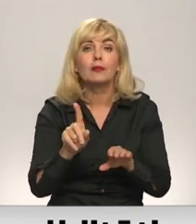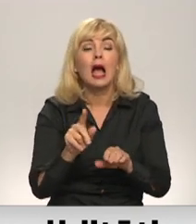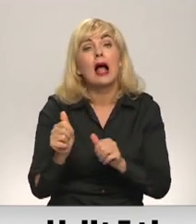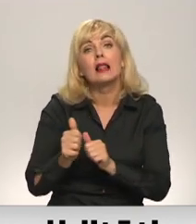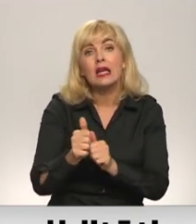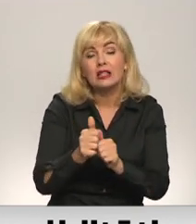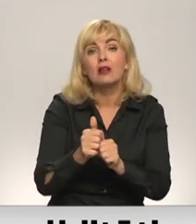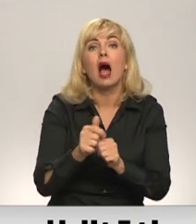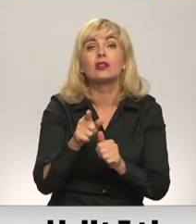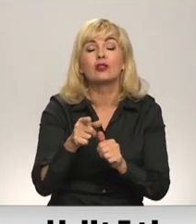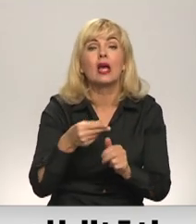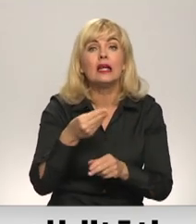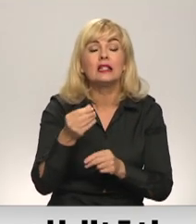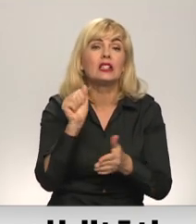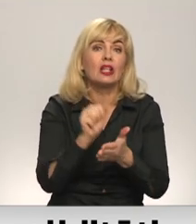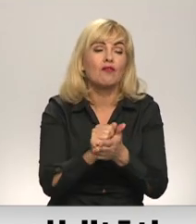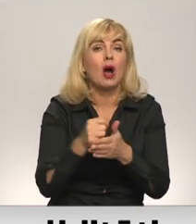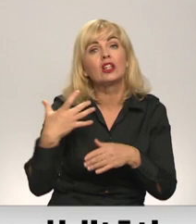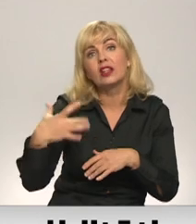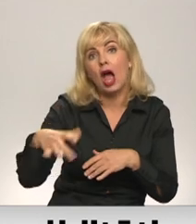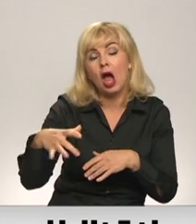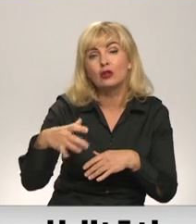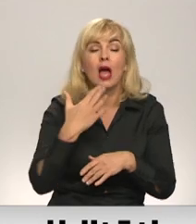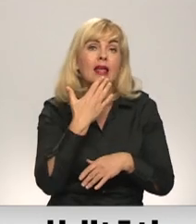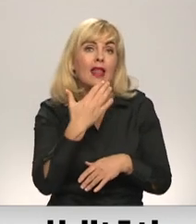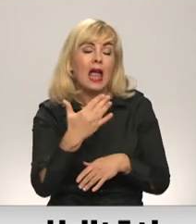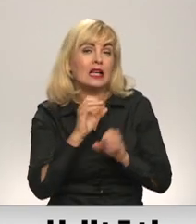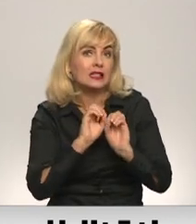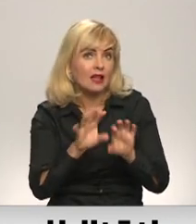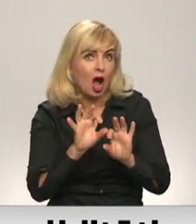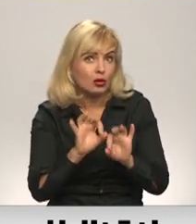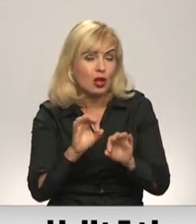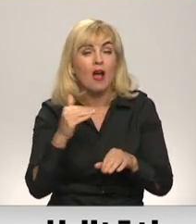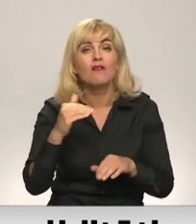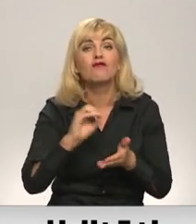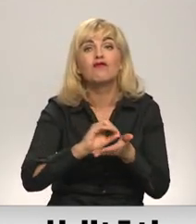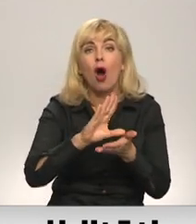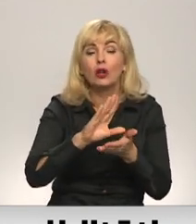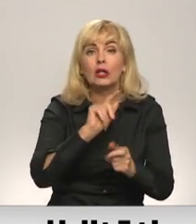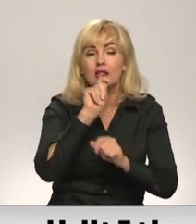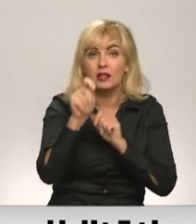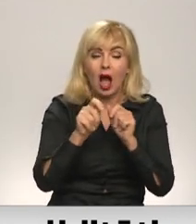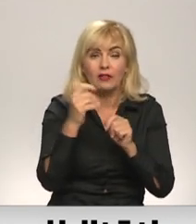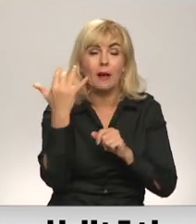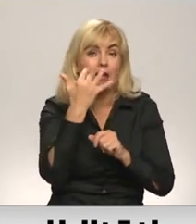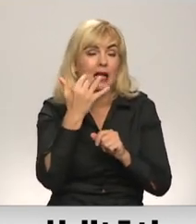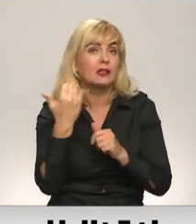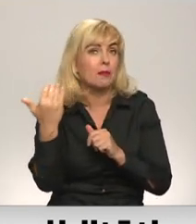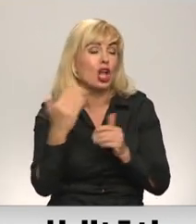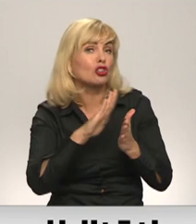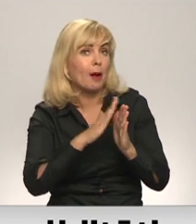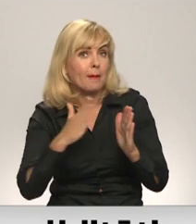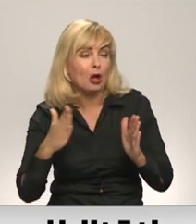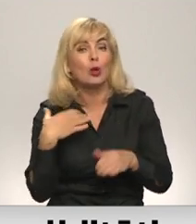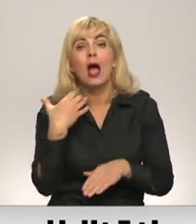ik gadu izdod kompaktdisku, kurā var klausīties teikus un stāstus. Fonds diskus pēc tam dāvā neredzīgo bibliotēkām. Tur norāda,